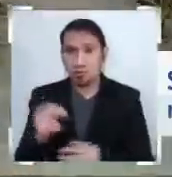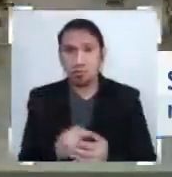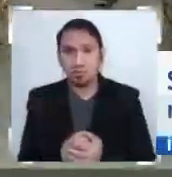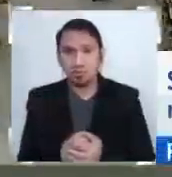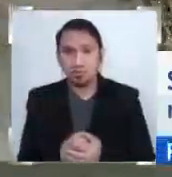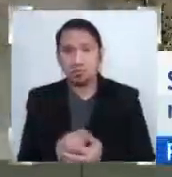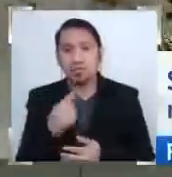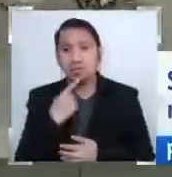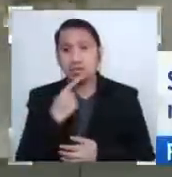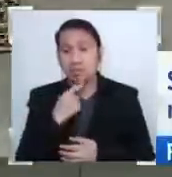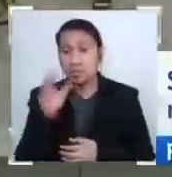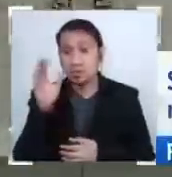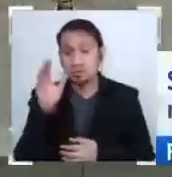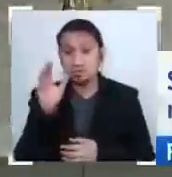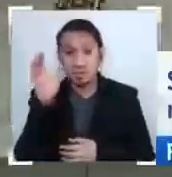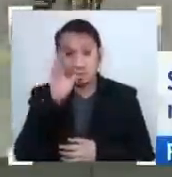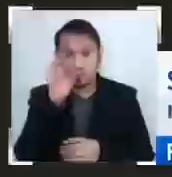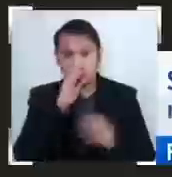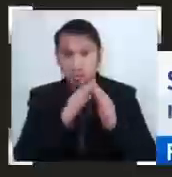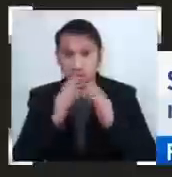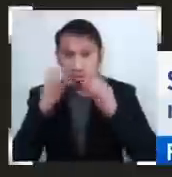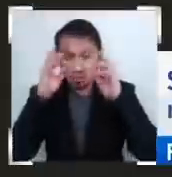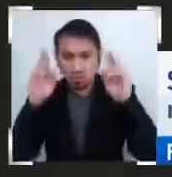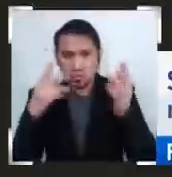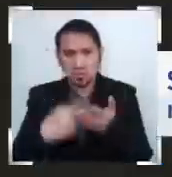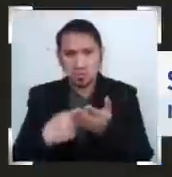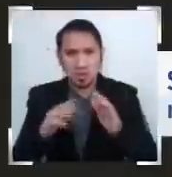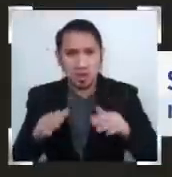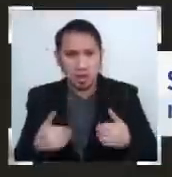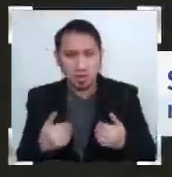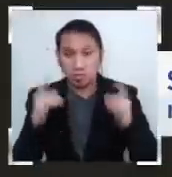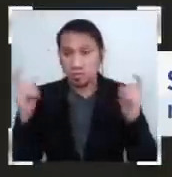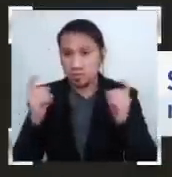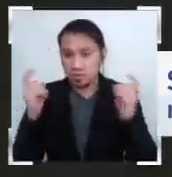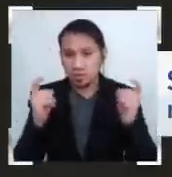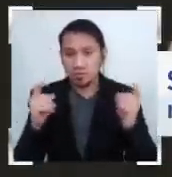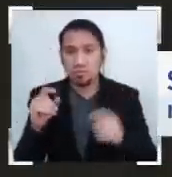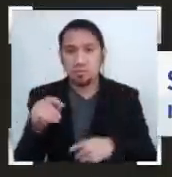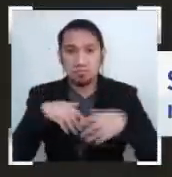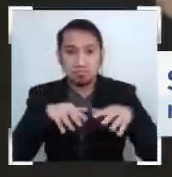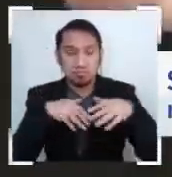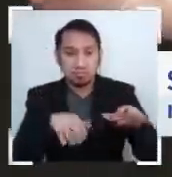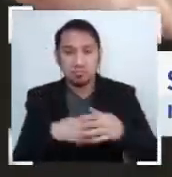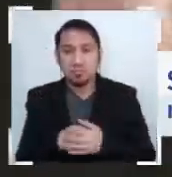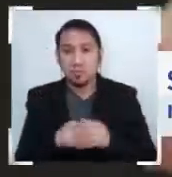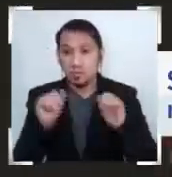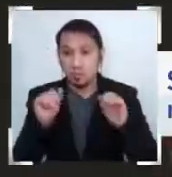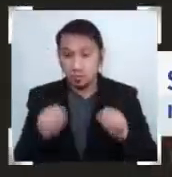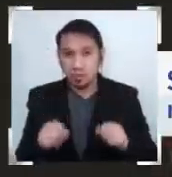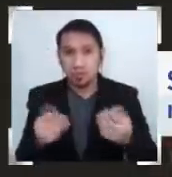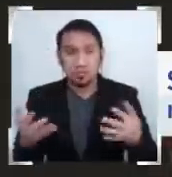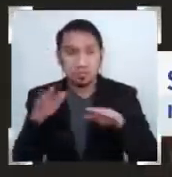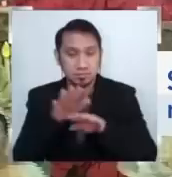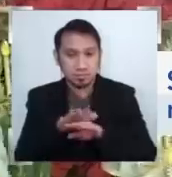kay Cebu City Mayor Mike Rama, pinag-usapan na kung paano ipagdiriwang ang Sinulog 2022. Posibleng kombinasyon daw ito ng